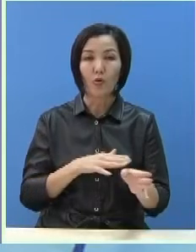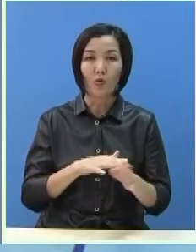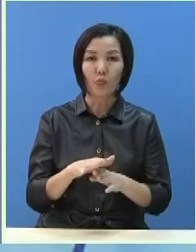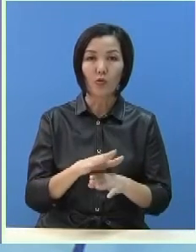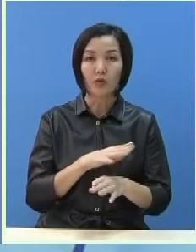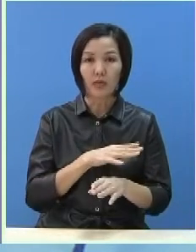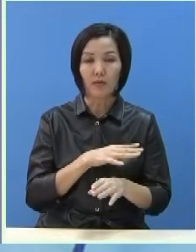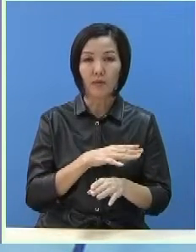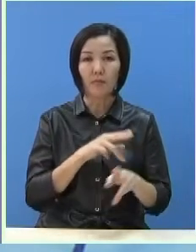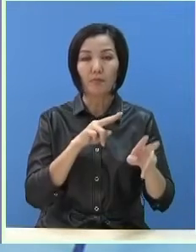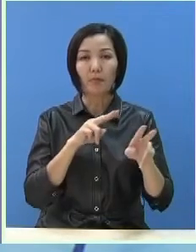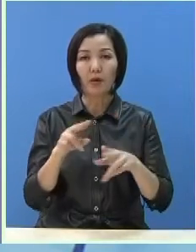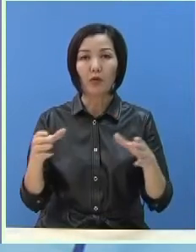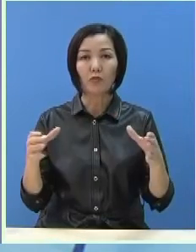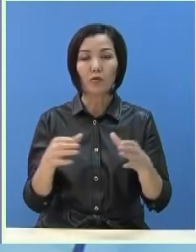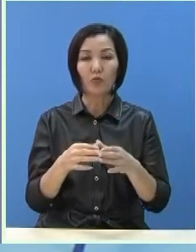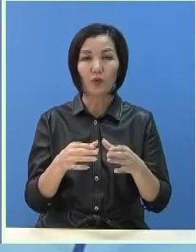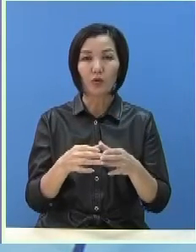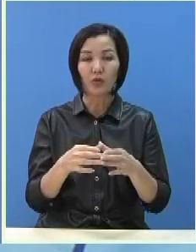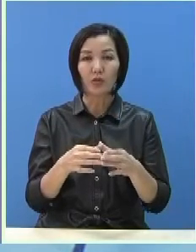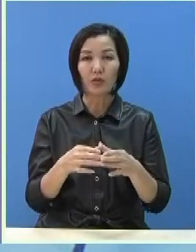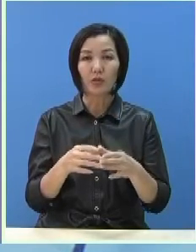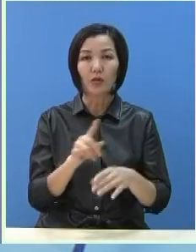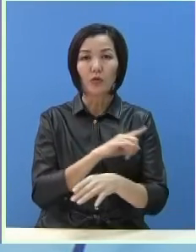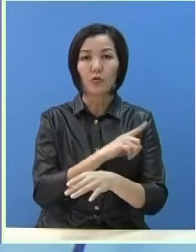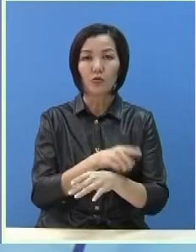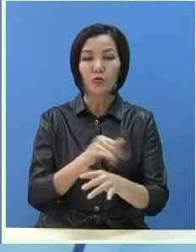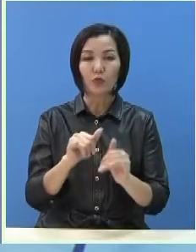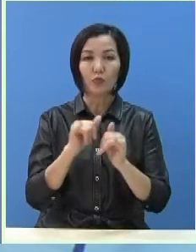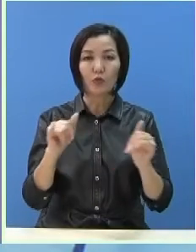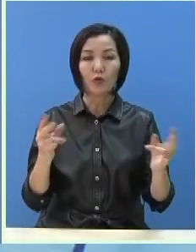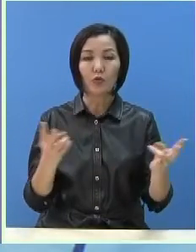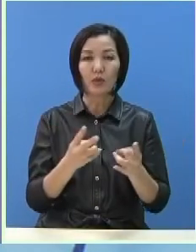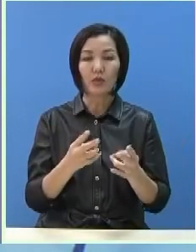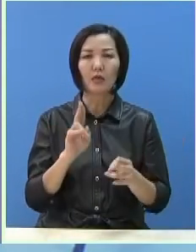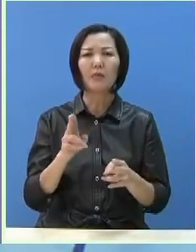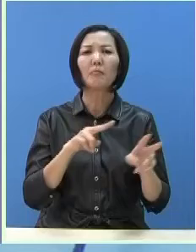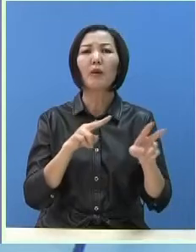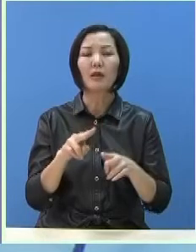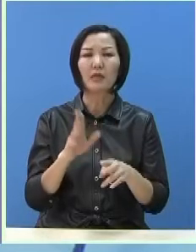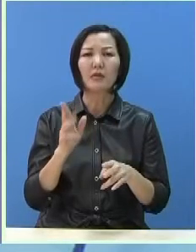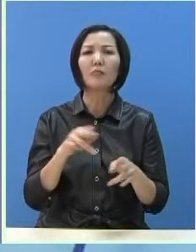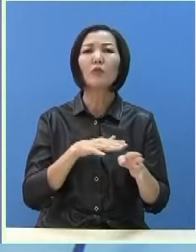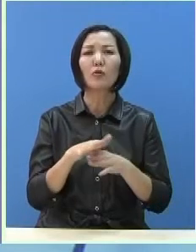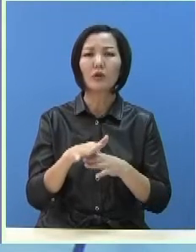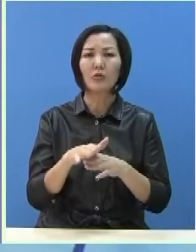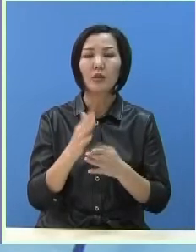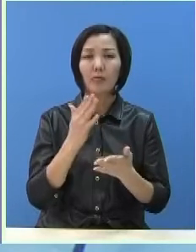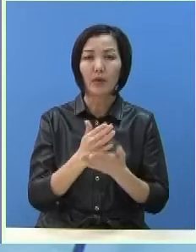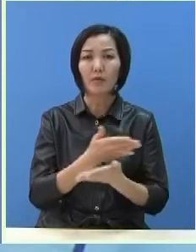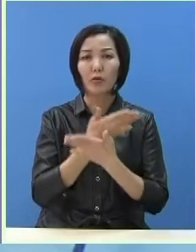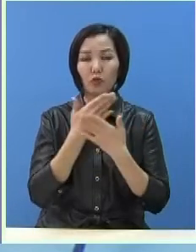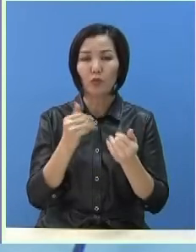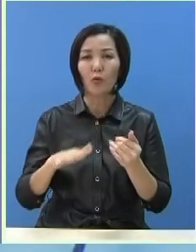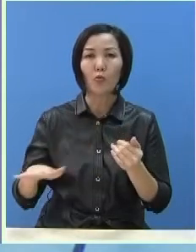Міне, бақылаушы органның күшін үлкейту керек. Бақылаушы орган болу, оны кім бақылайды? Оның орындалып жатқан жоқ па? Орындалып жатыр ма?